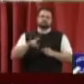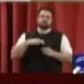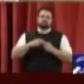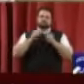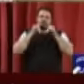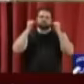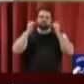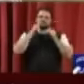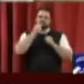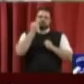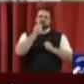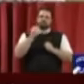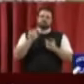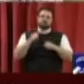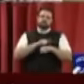modelul rochi.